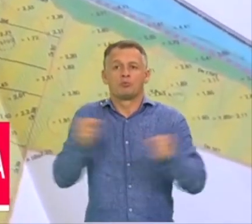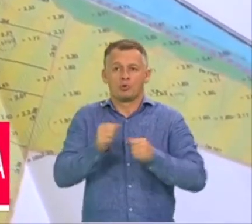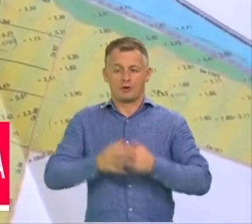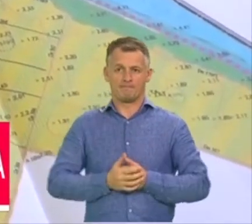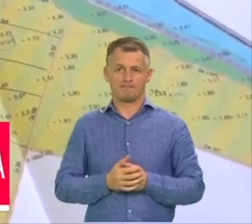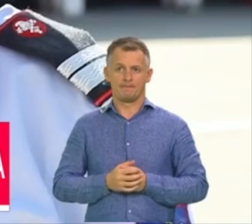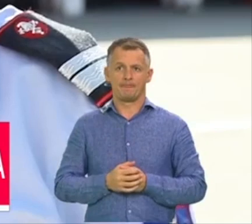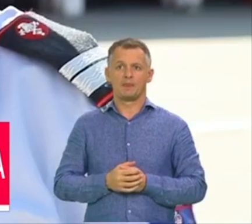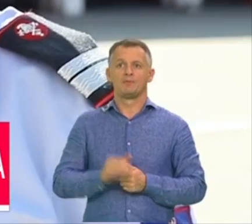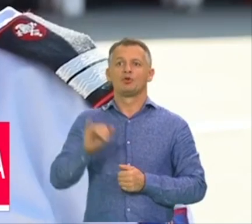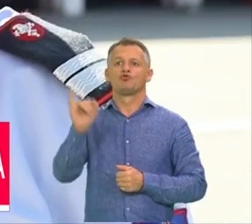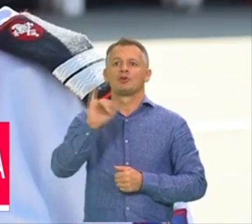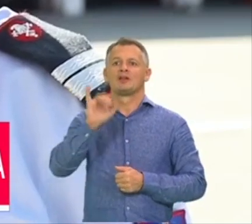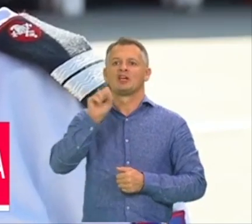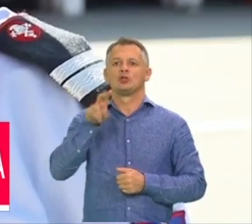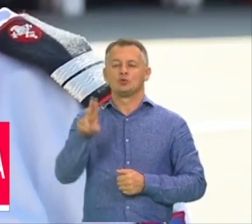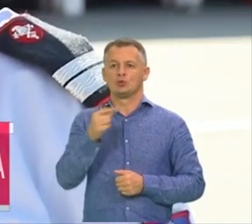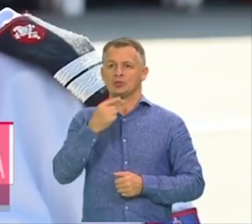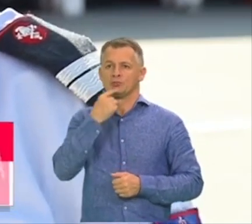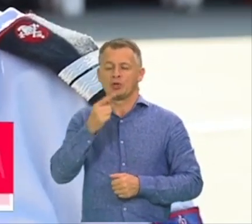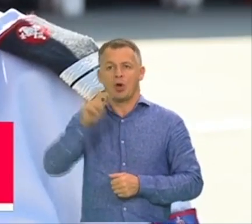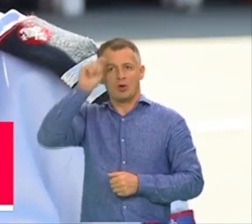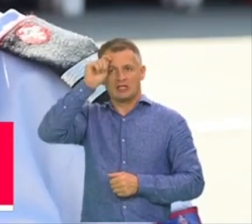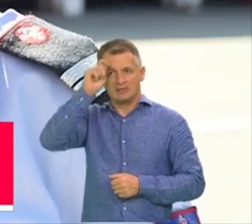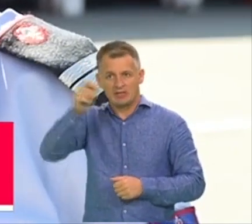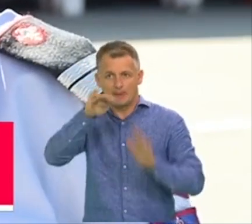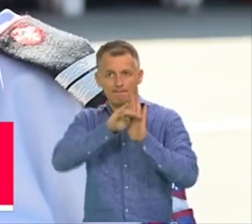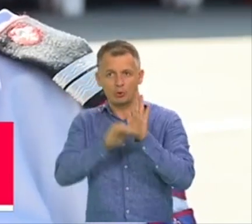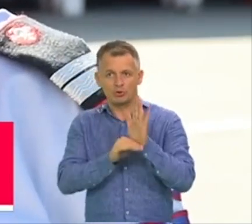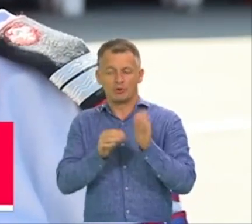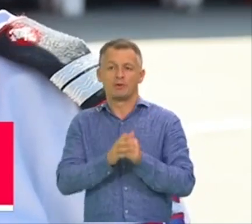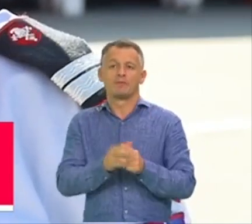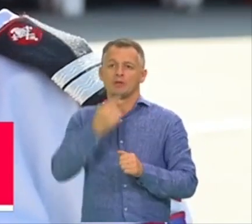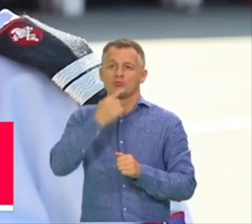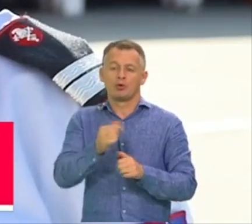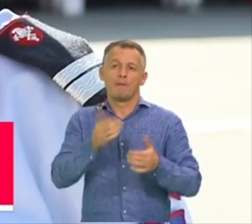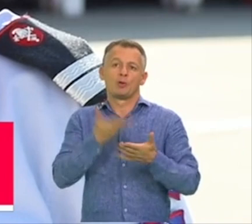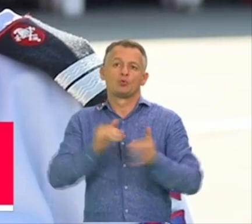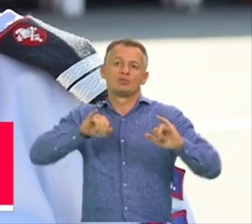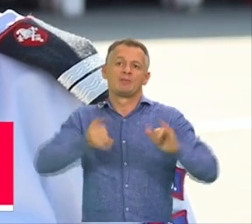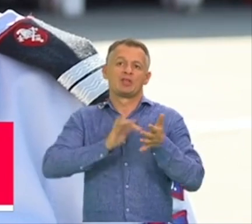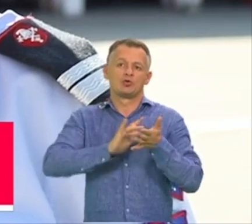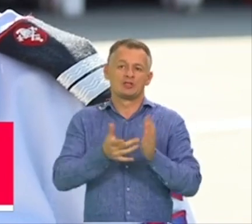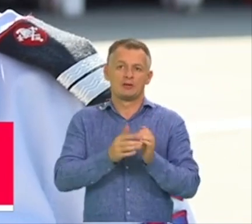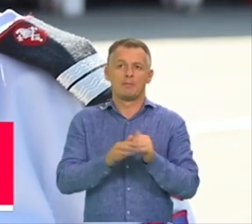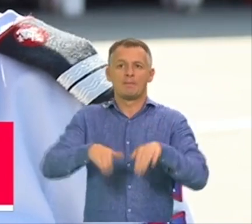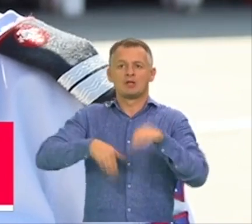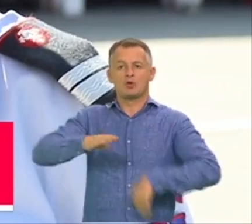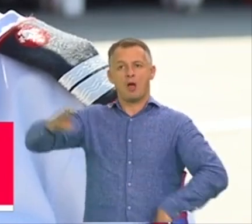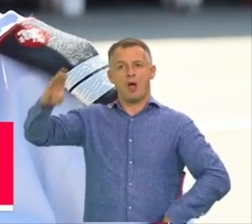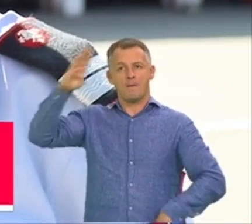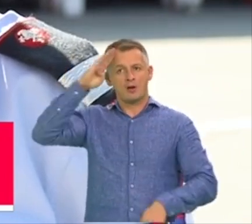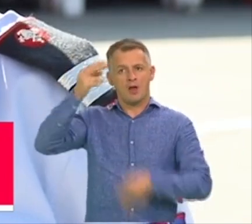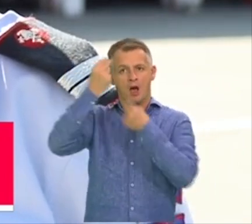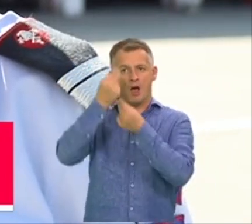respecte procedurile. Conform hotărârilor luate în cadrul Comitetului Național pentru Situații de Urgență, Ministerul Apărării Naționale a informat